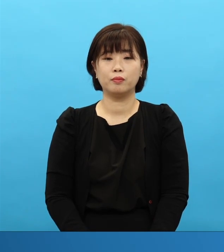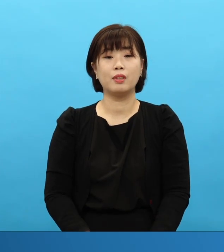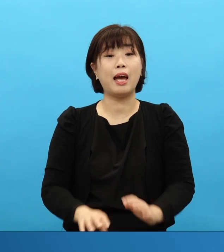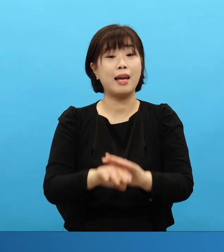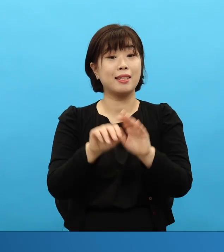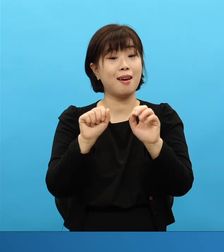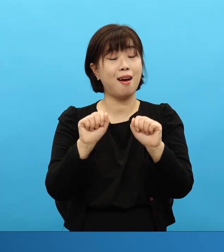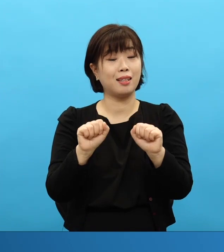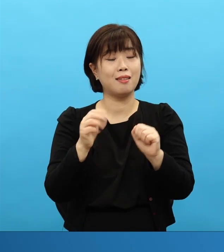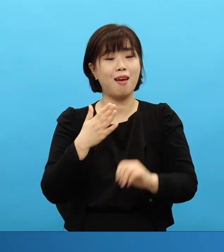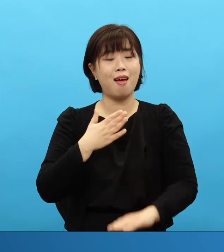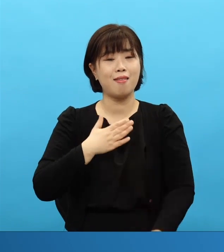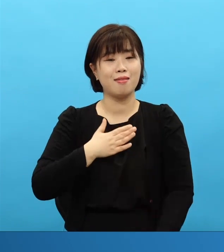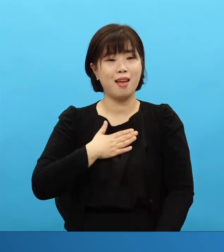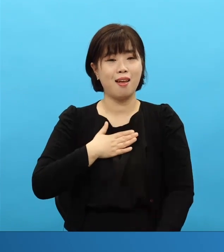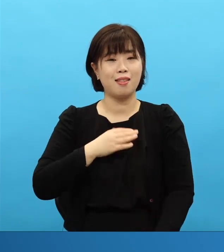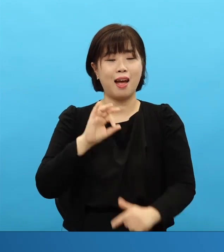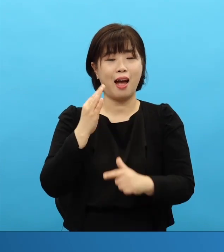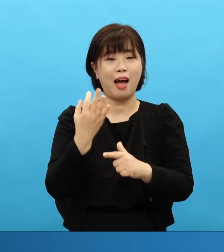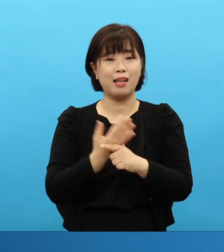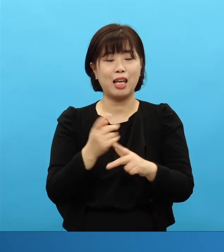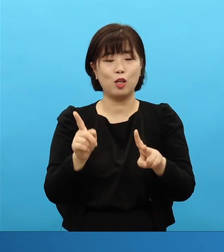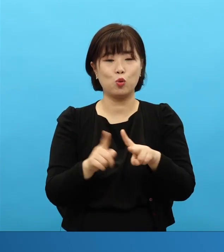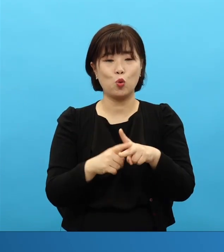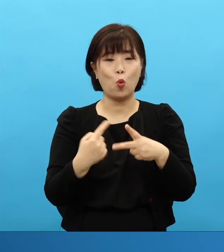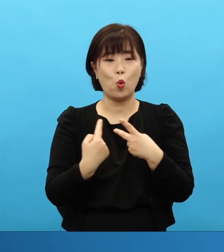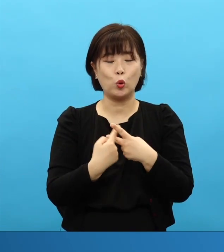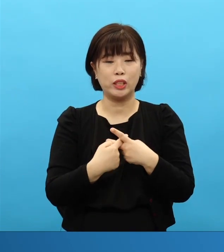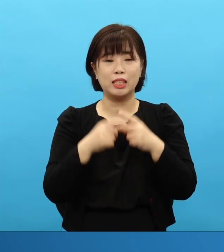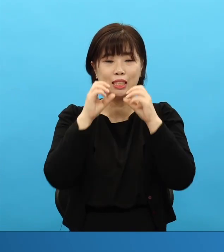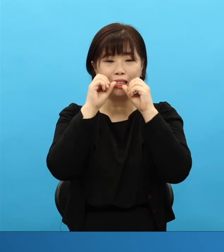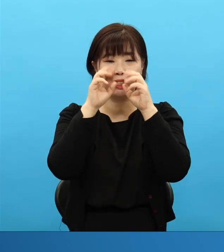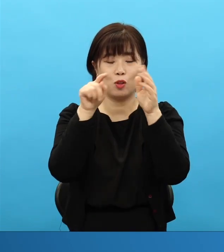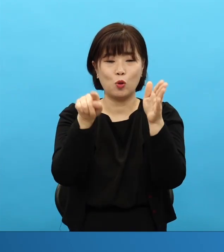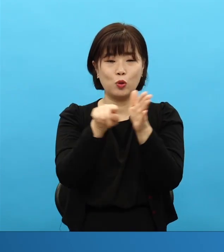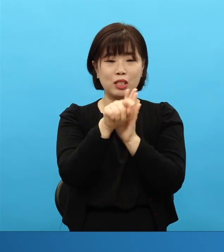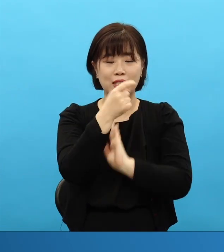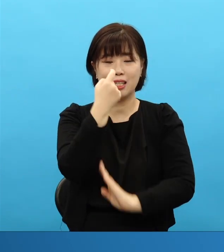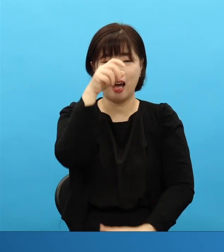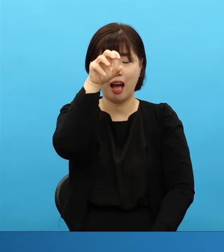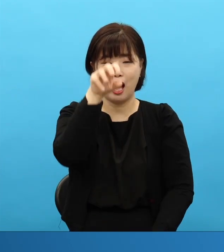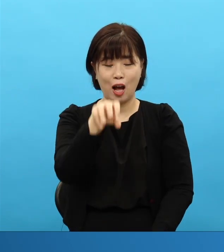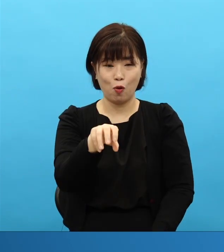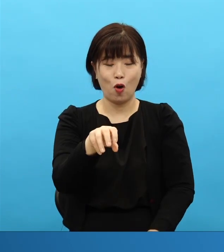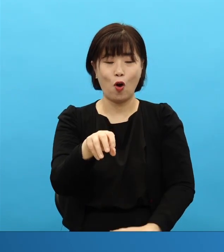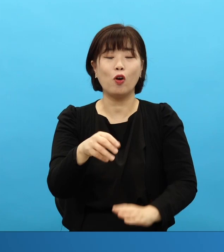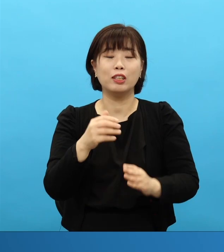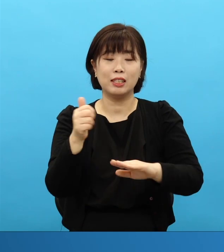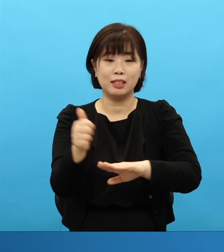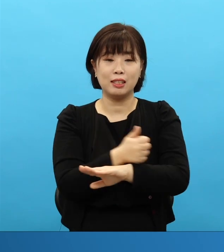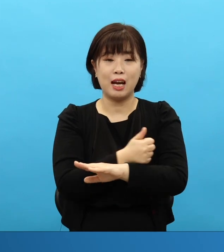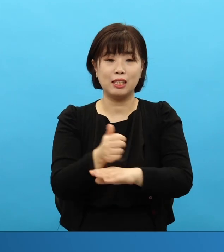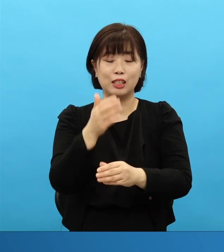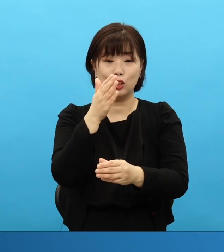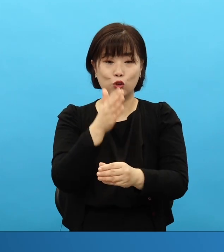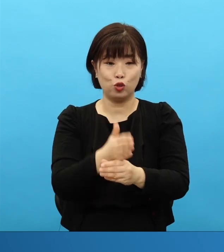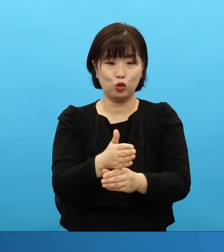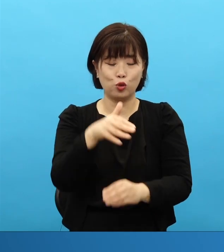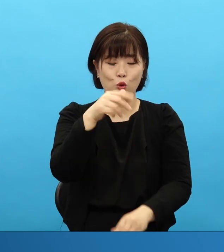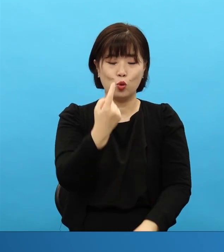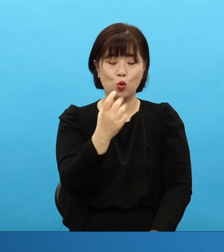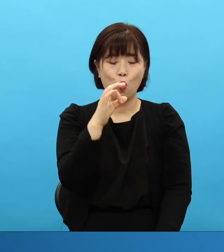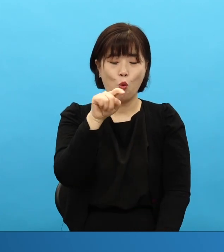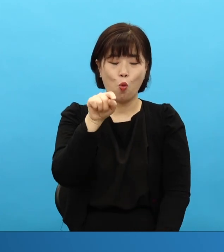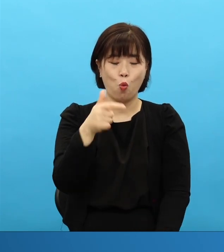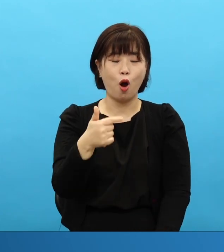안녕하세요. 저는 안양초등 전도신학원에 재학 중이며 초원교회 이정식 목사님을 섬기고